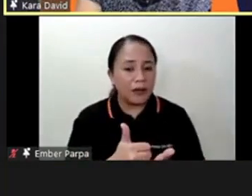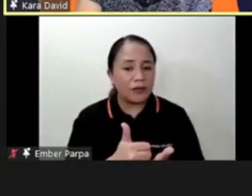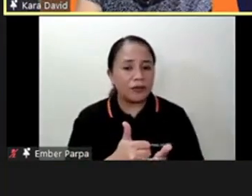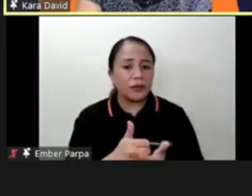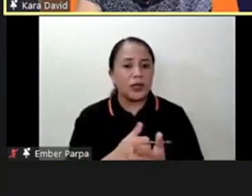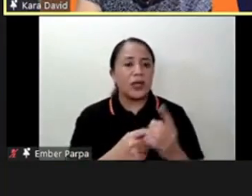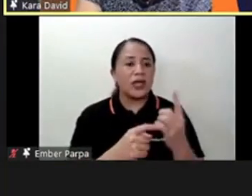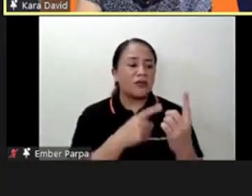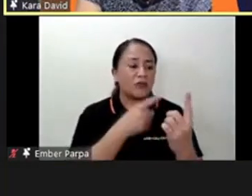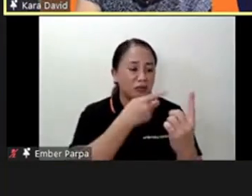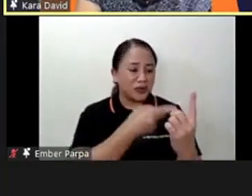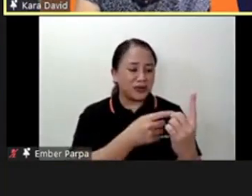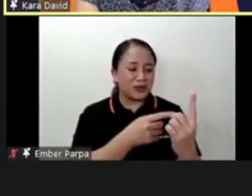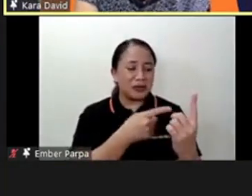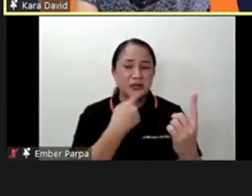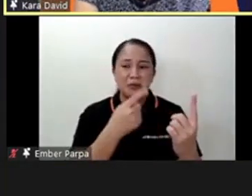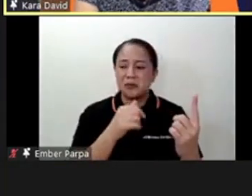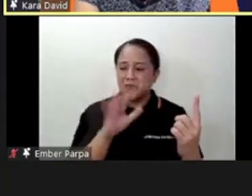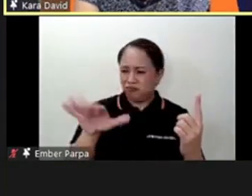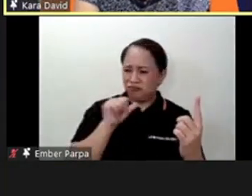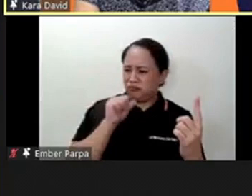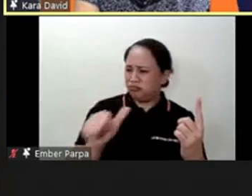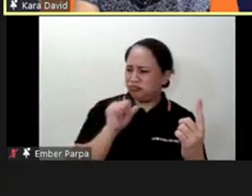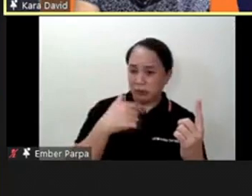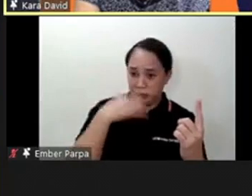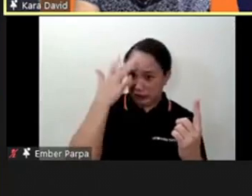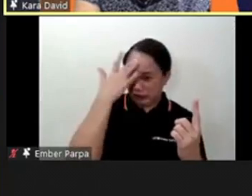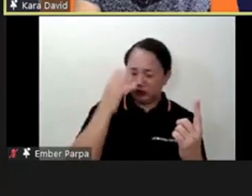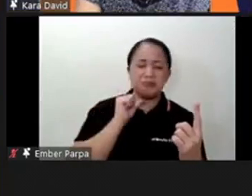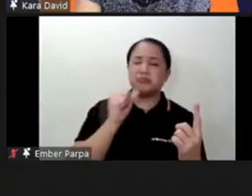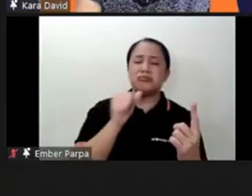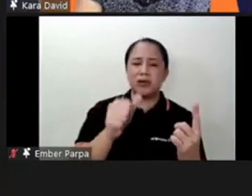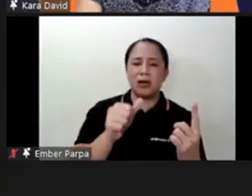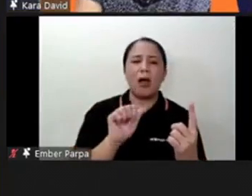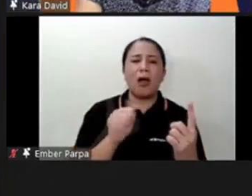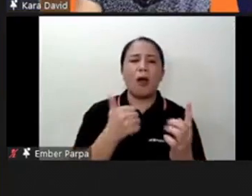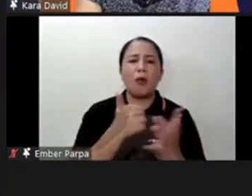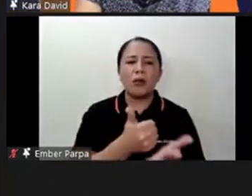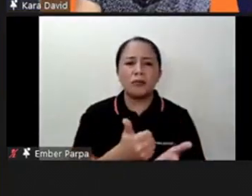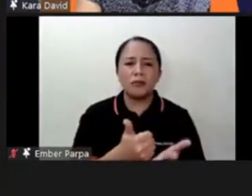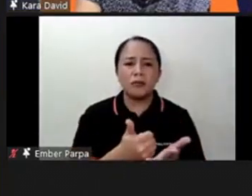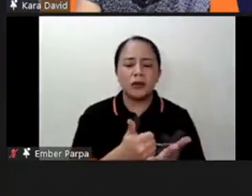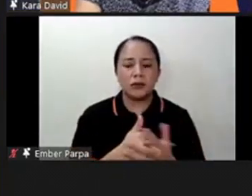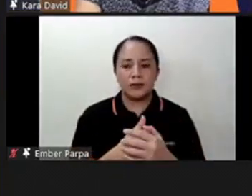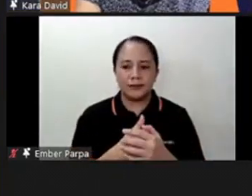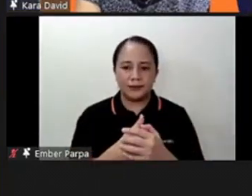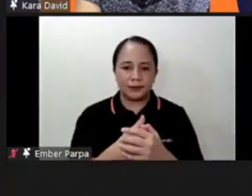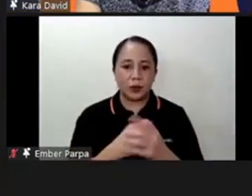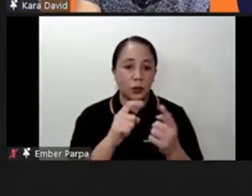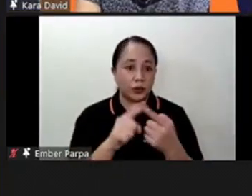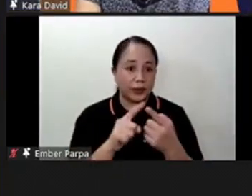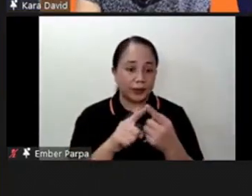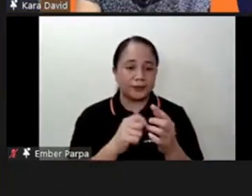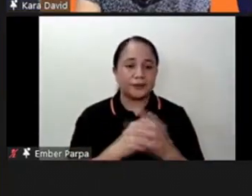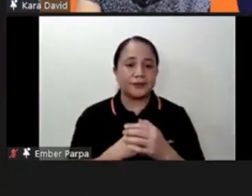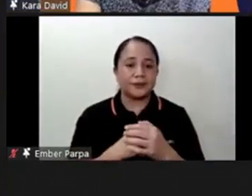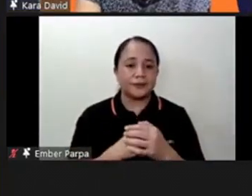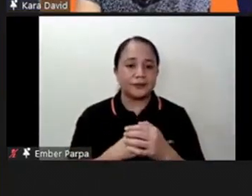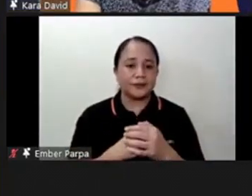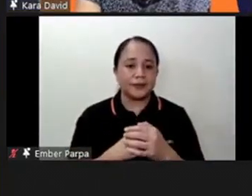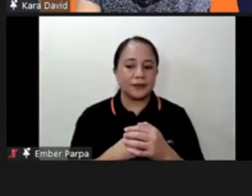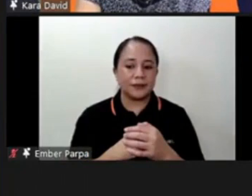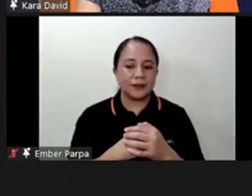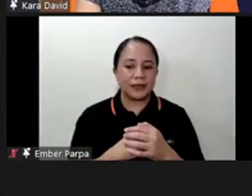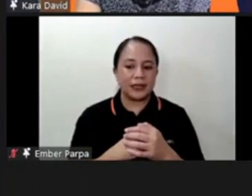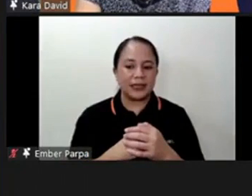on denying that she has sickness? Yes, okay. So one is, minsan